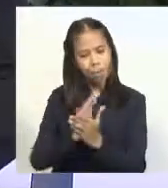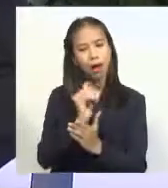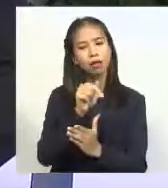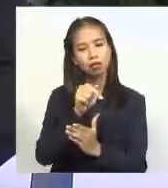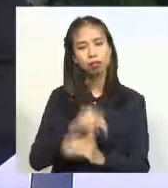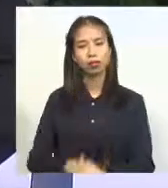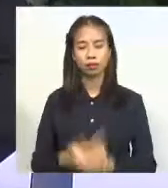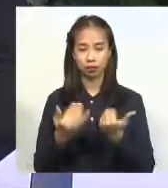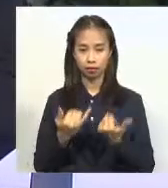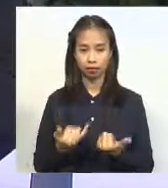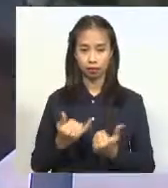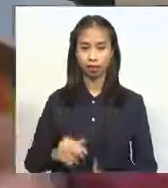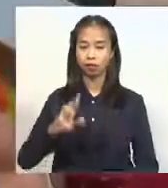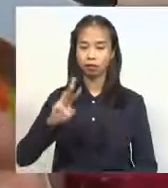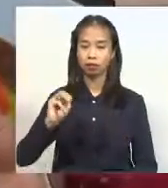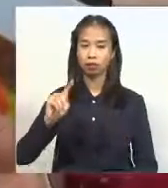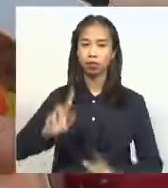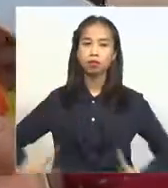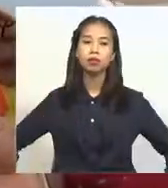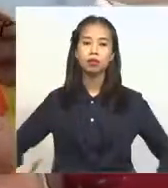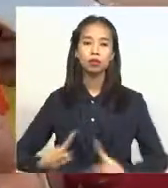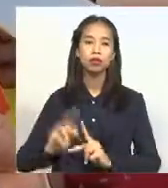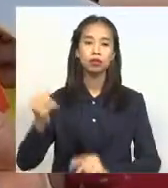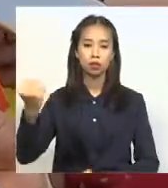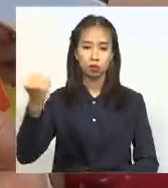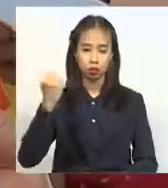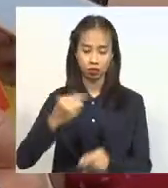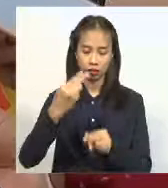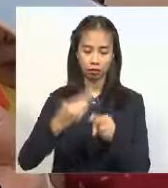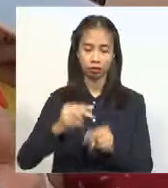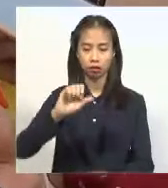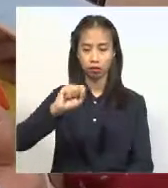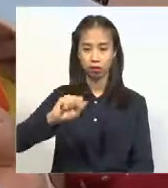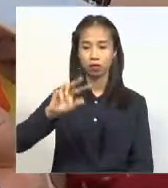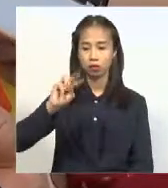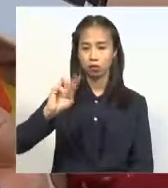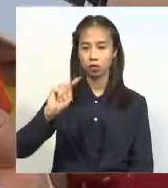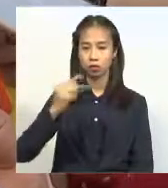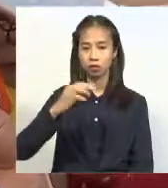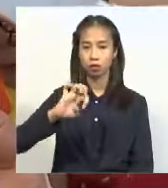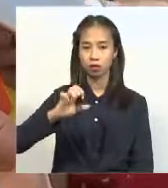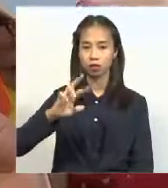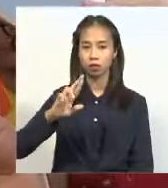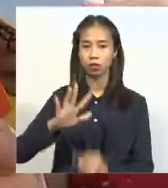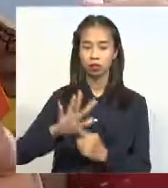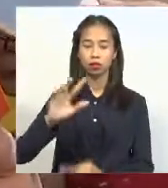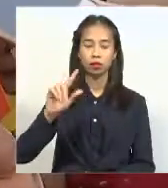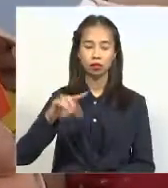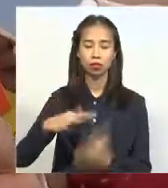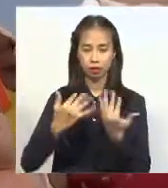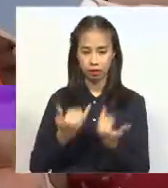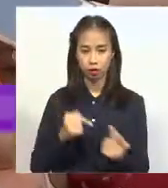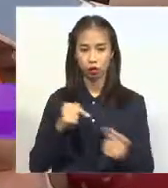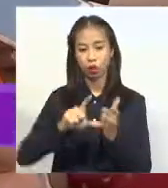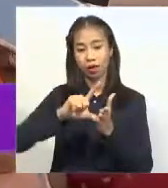ครับรัฐมนตรีว่าการกระทรวงพลังงานนายสนธิรัตน์สนธิจิรวงศ์ในฐานะเลขาธิการพรรคพลังประชารัฐก็กล่